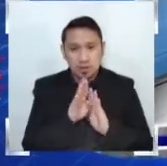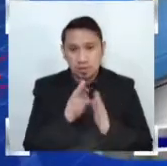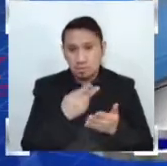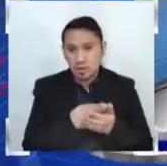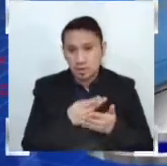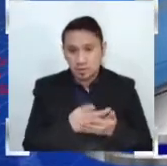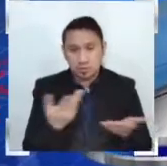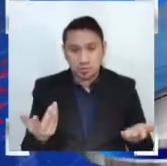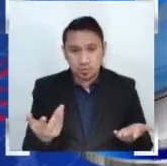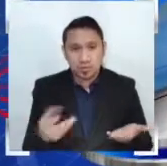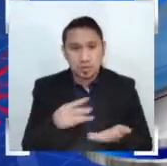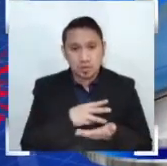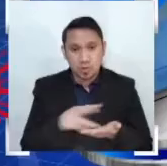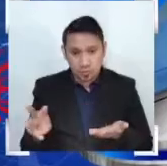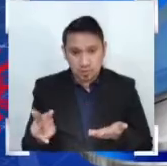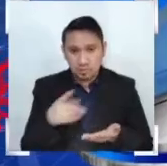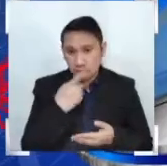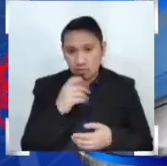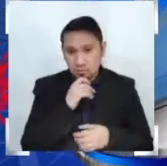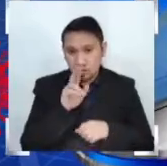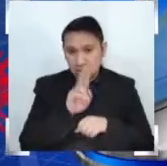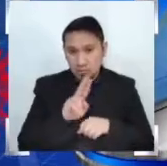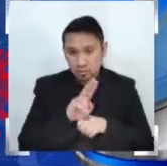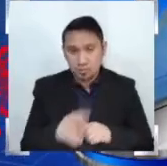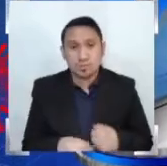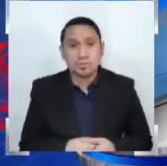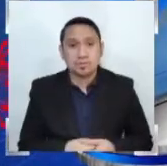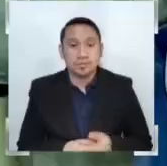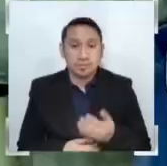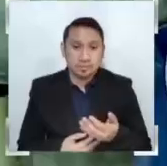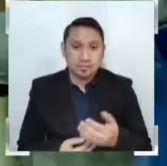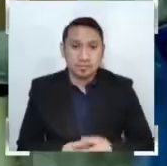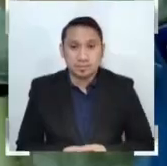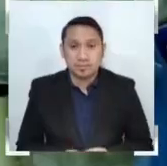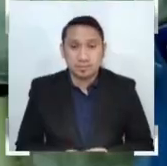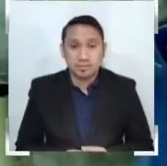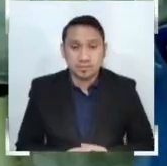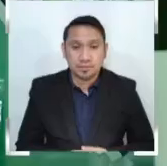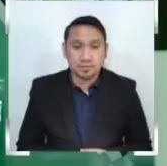sayang dahil hindi nagamit. Saksi si Marisumal.